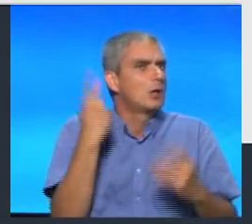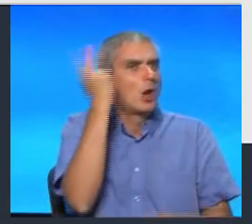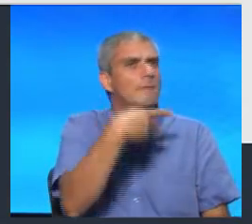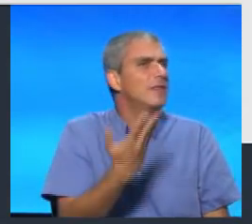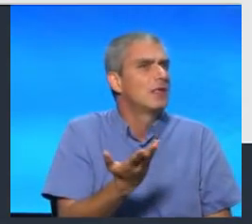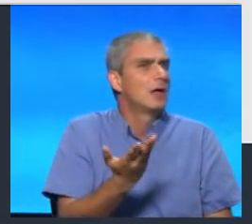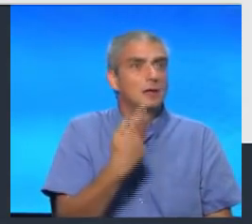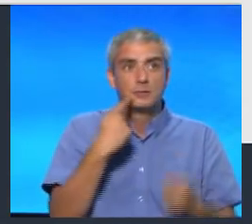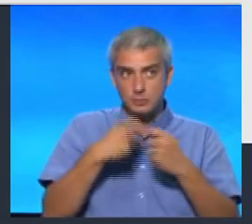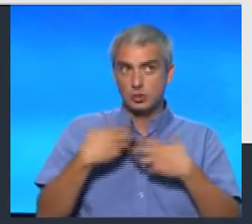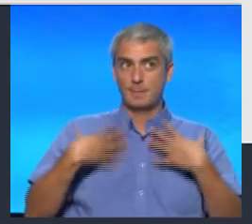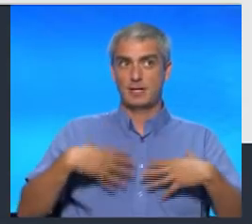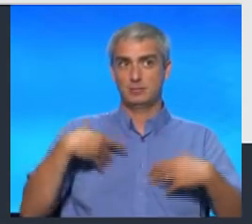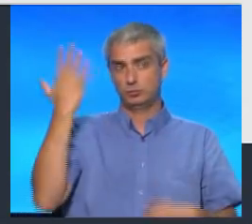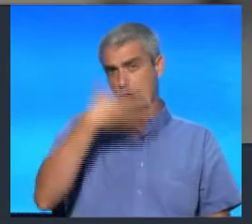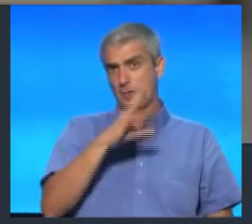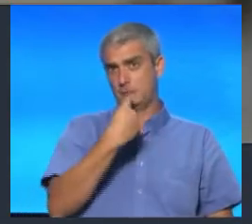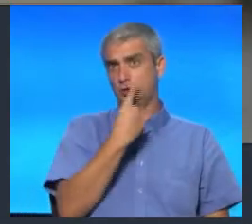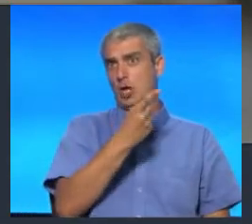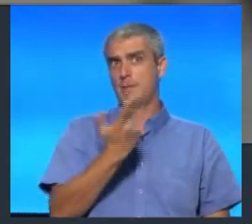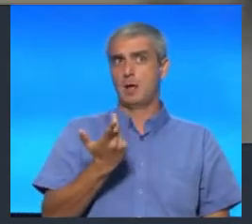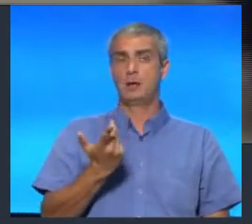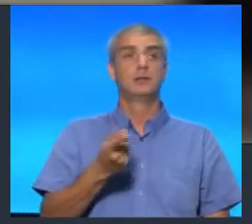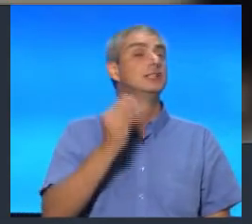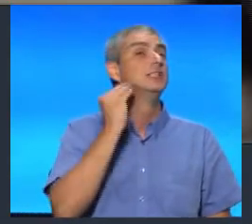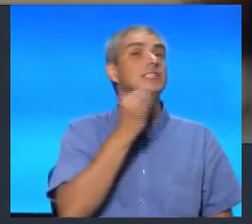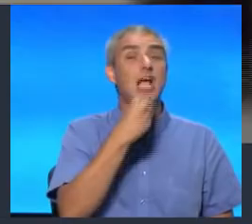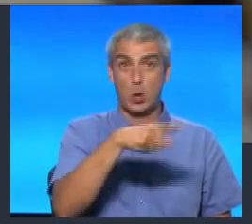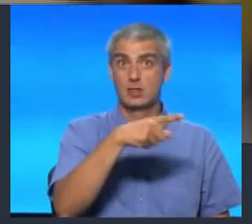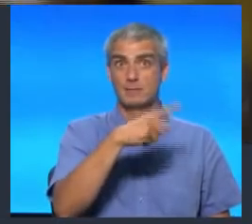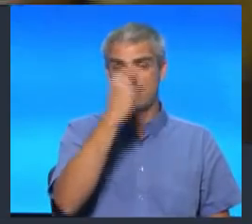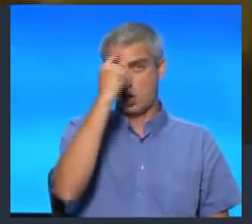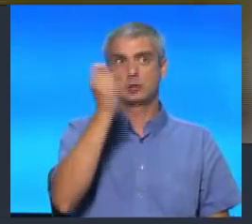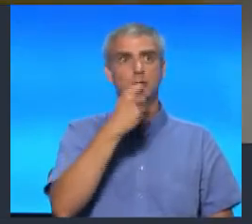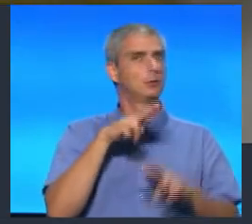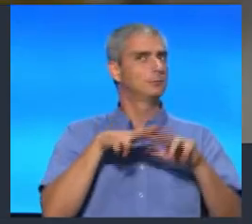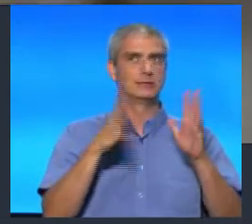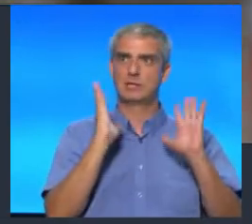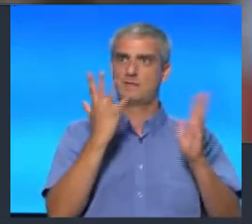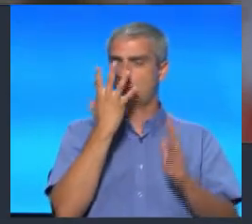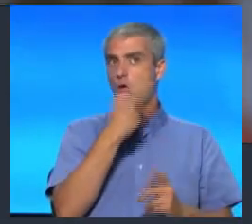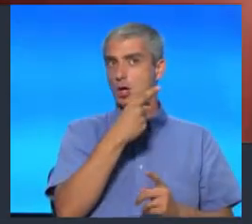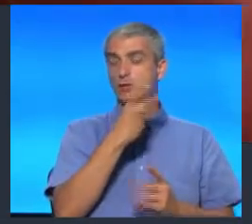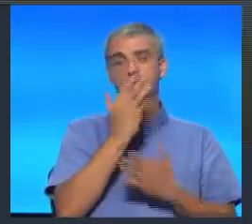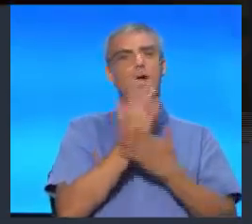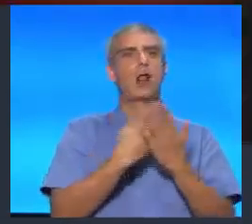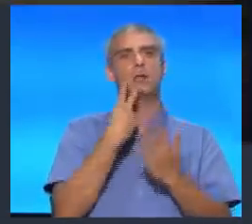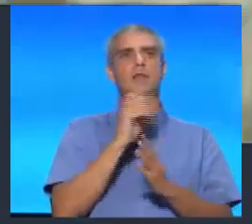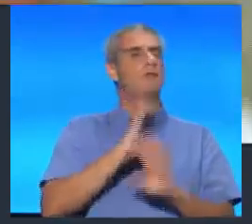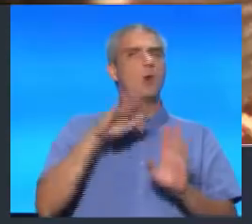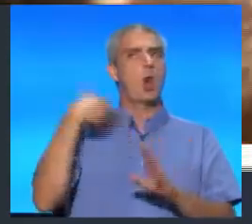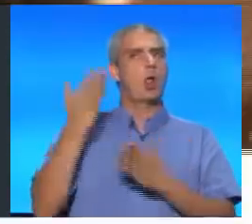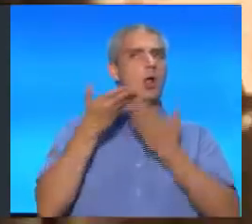מבינה. לגבי הבגדים השחורים, מה שאמר? הצהרונים בהוד השרון תמונת מצב עגומה. יש מי שמעדיפים שלא יהיו